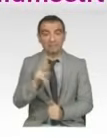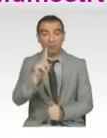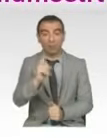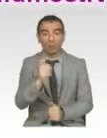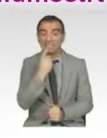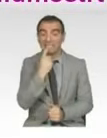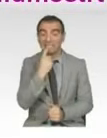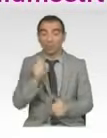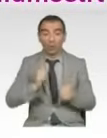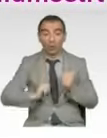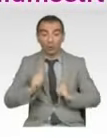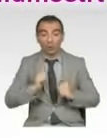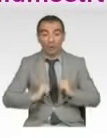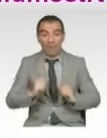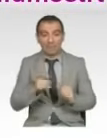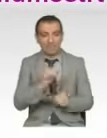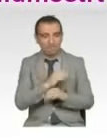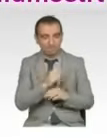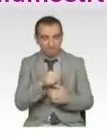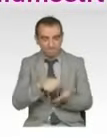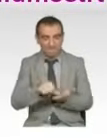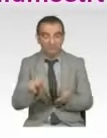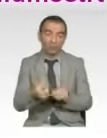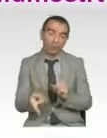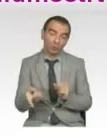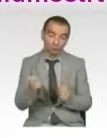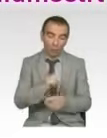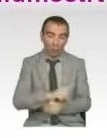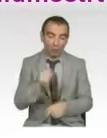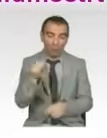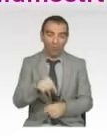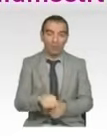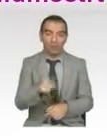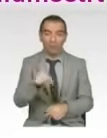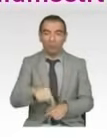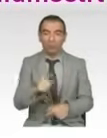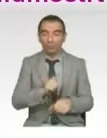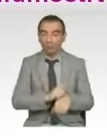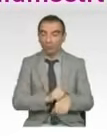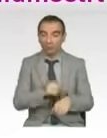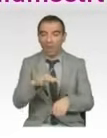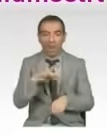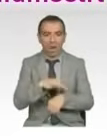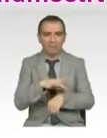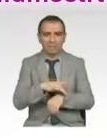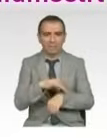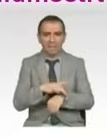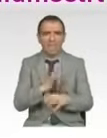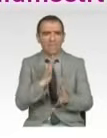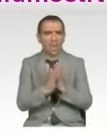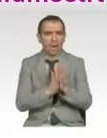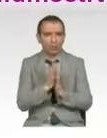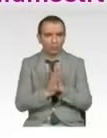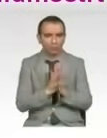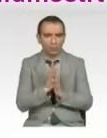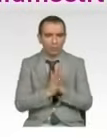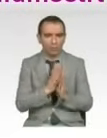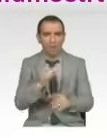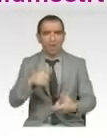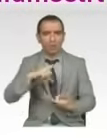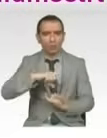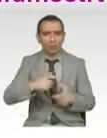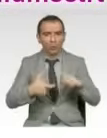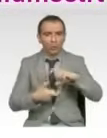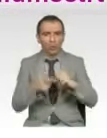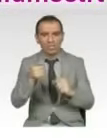2019 yılında üniversiteden mezun olan Abdülkerim Kasongo, bu süreçte hastanelerde tercümanlık ve